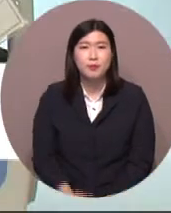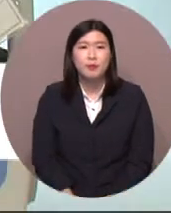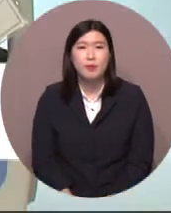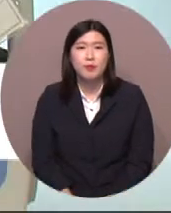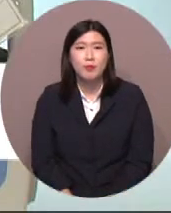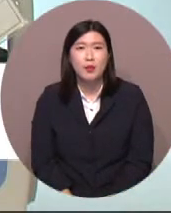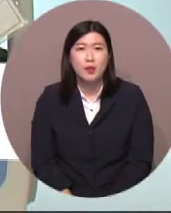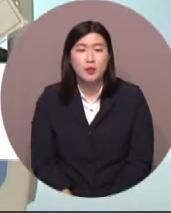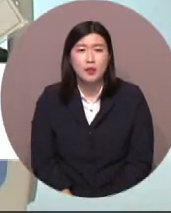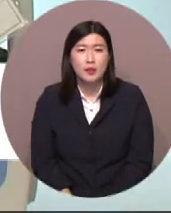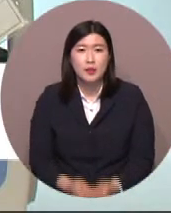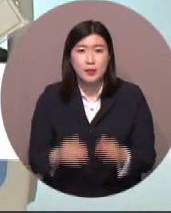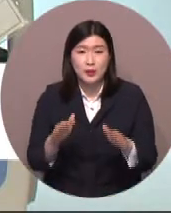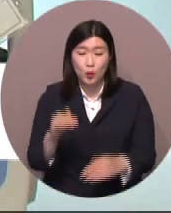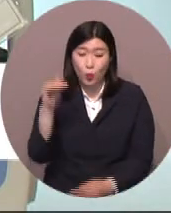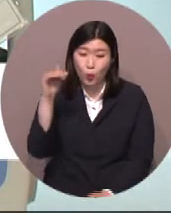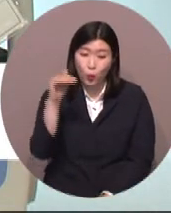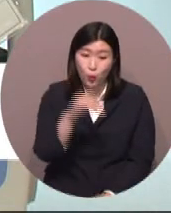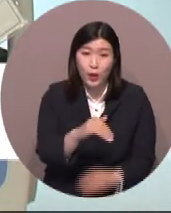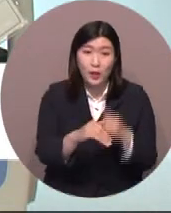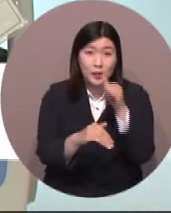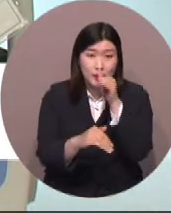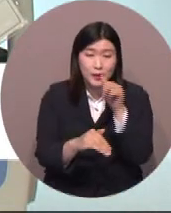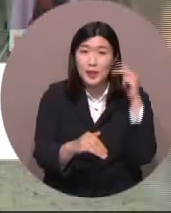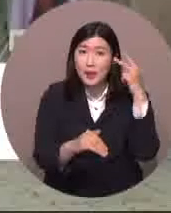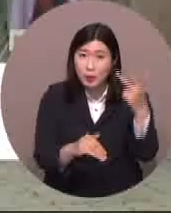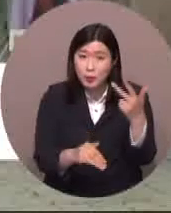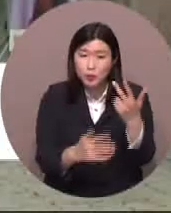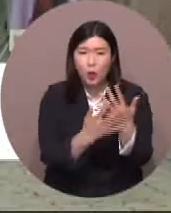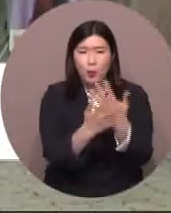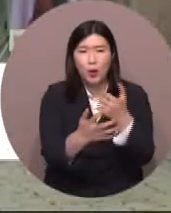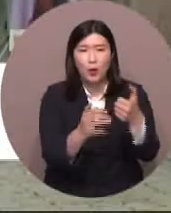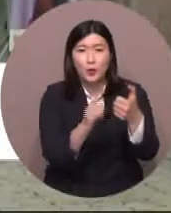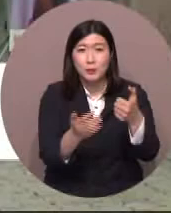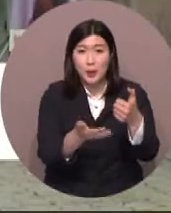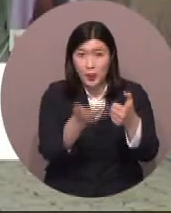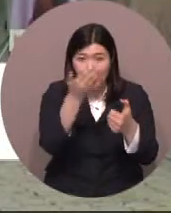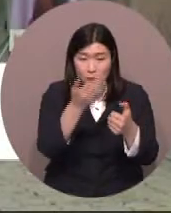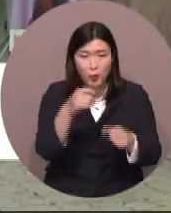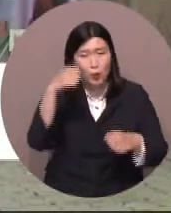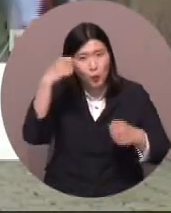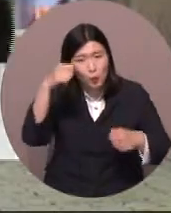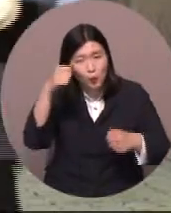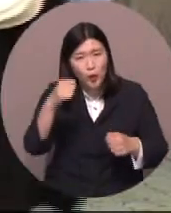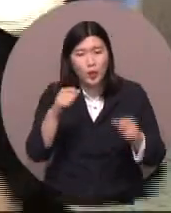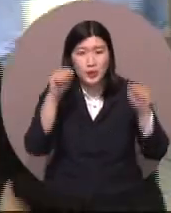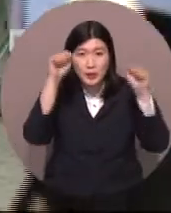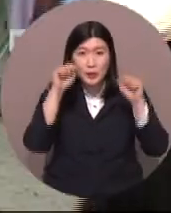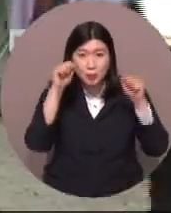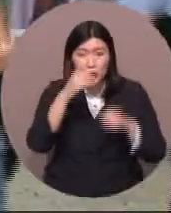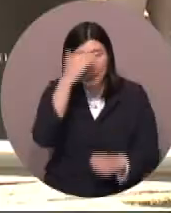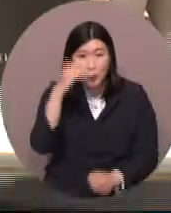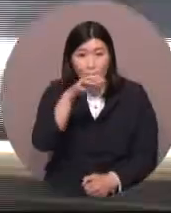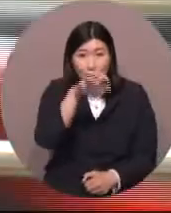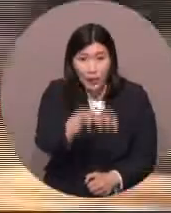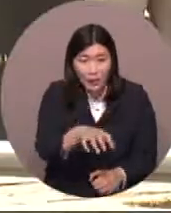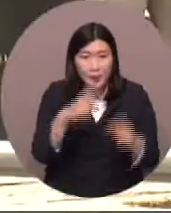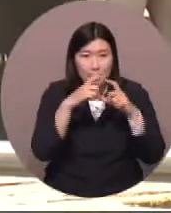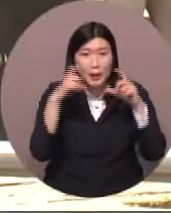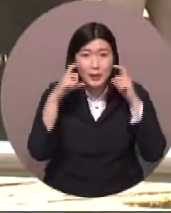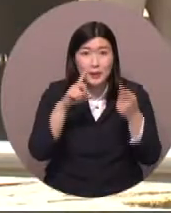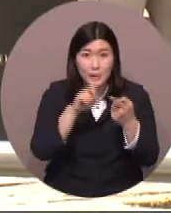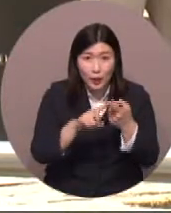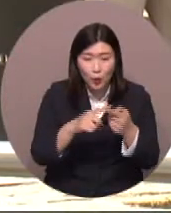콘 알구 상황이 안정세 접어들면서 다음주부터 50명 이상 집회와 공양 스포츠 경기 관람 을 제외한